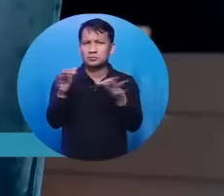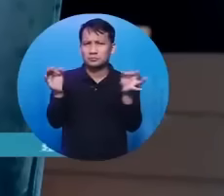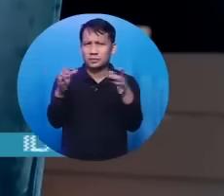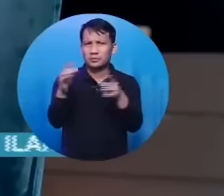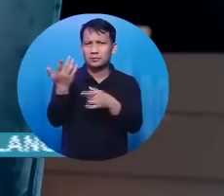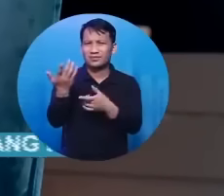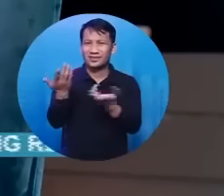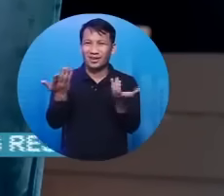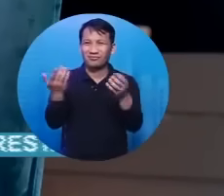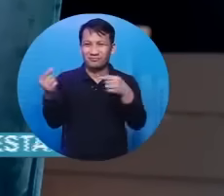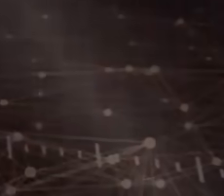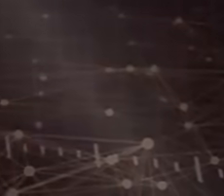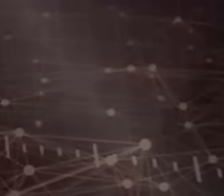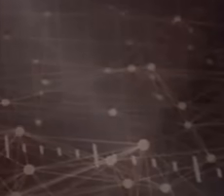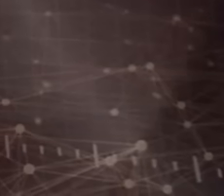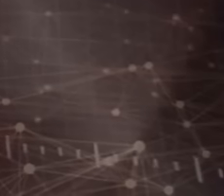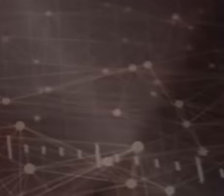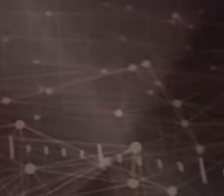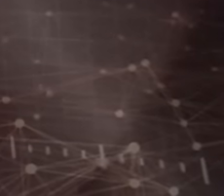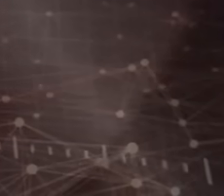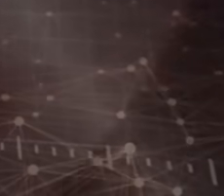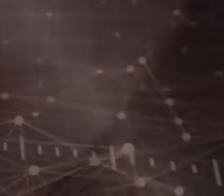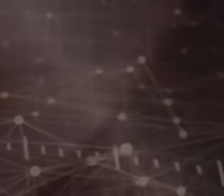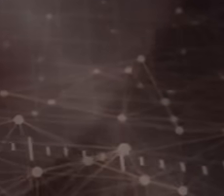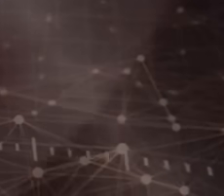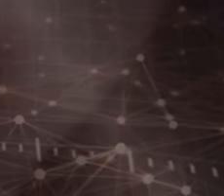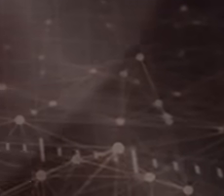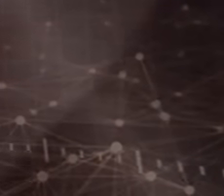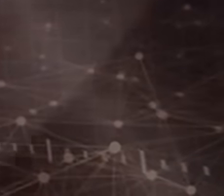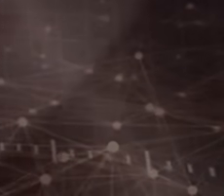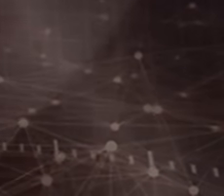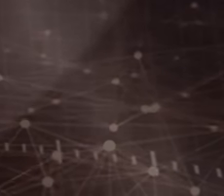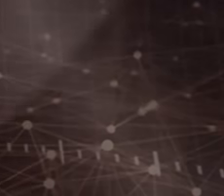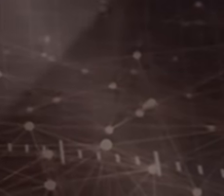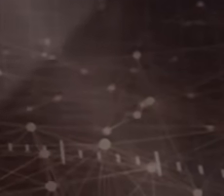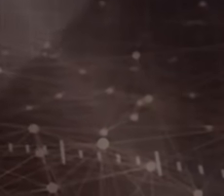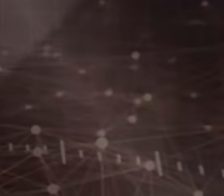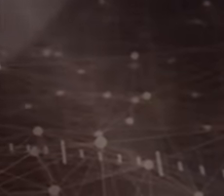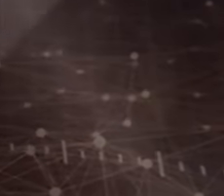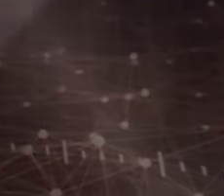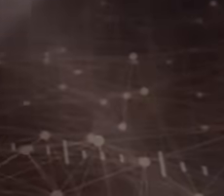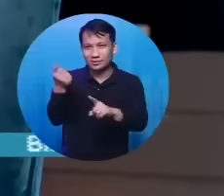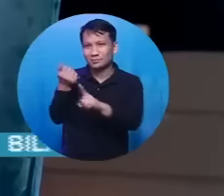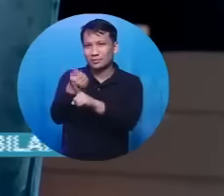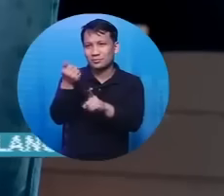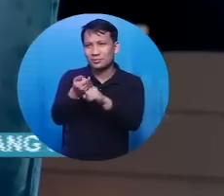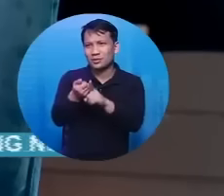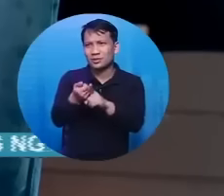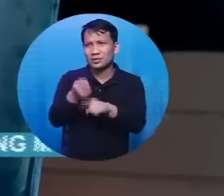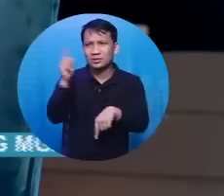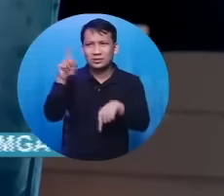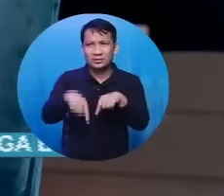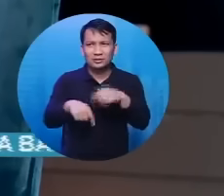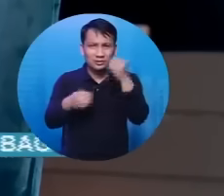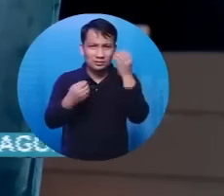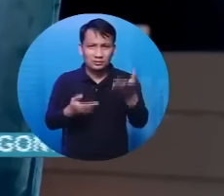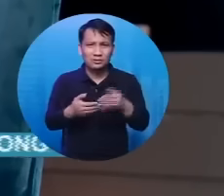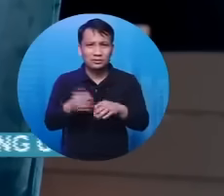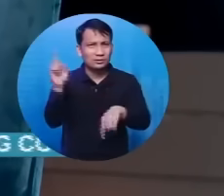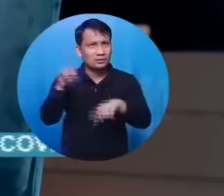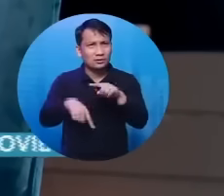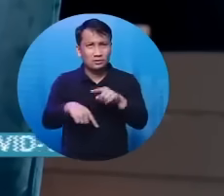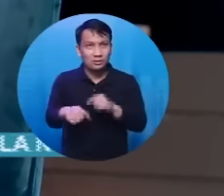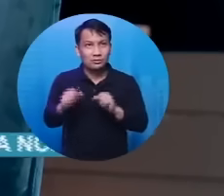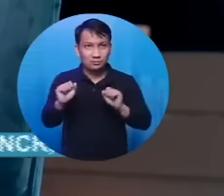rin magkapatid po ang tema ng una nating kaso. Inireklamo ni ate ang nakababatang kapatid dahil sa pangbubugbog sa kanila. Hindi rin daw ito mapagsabihan